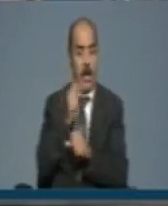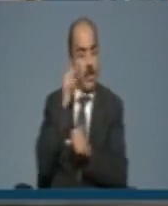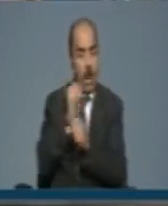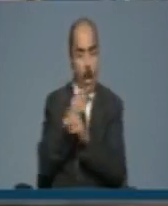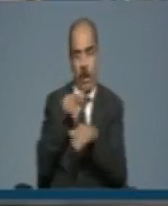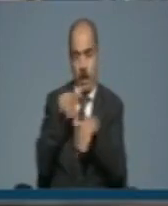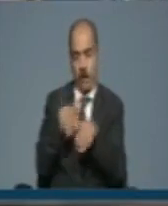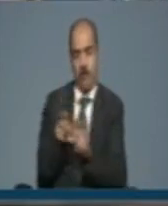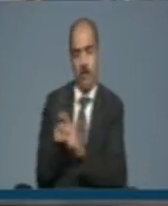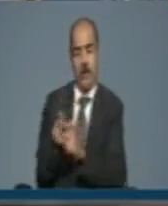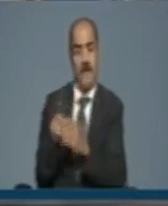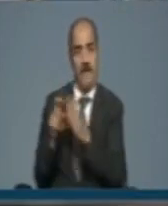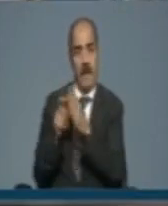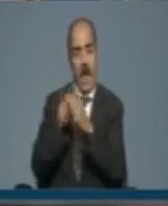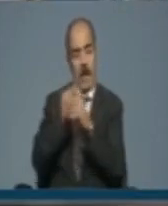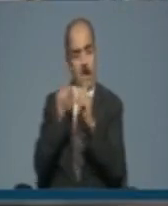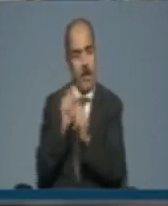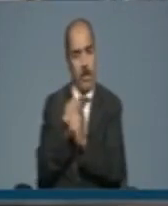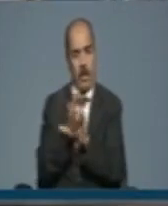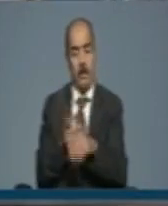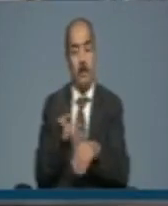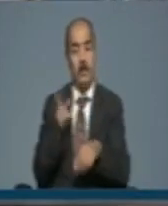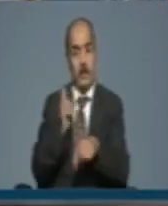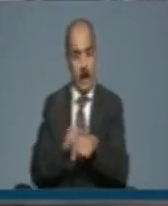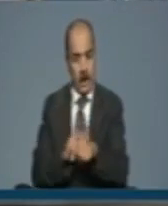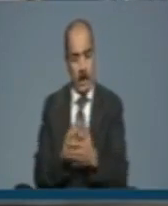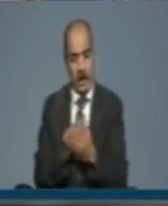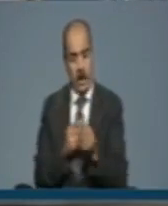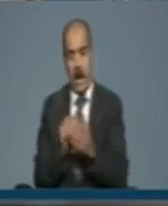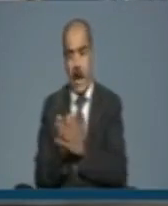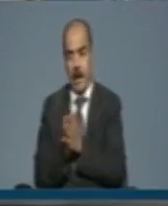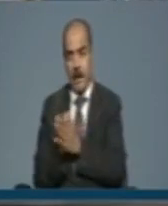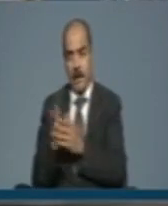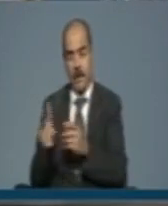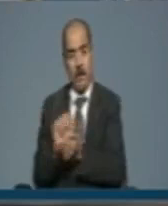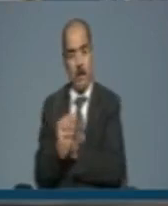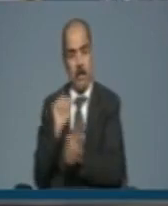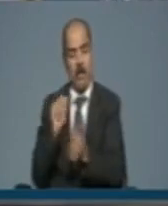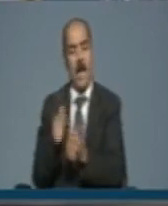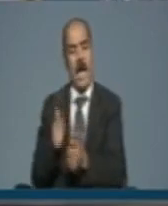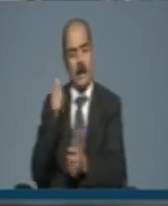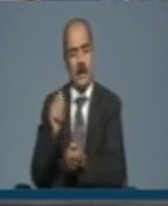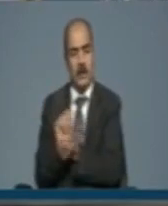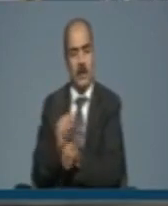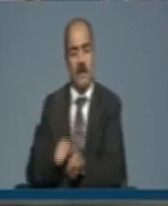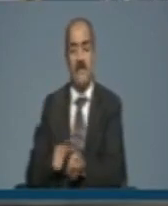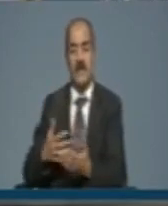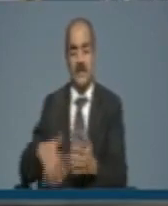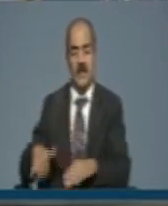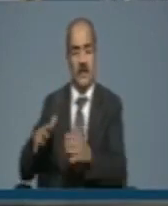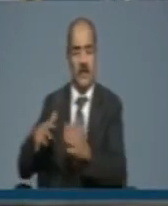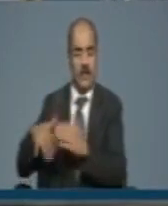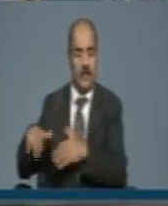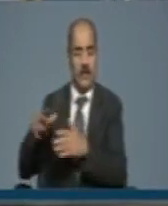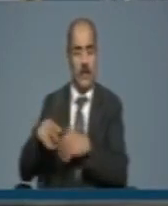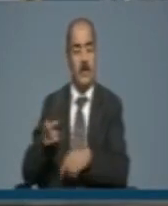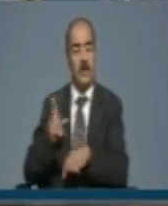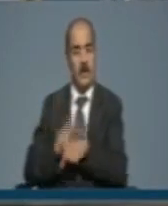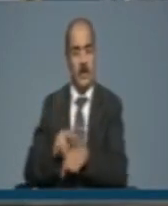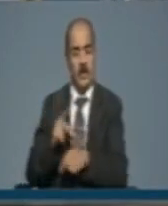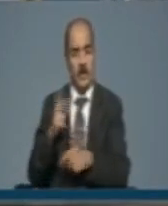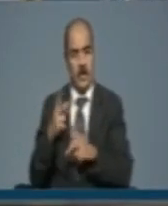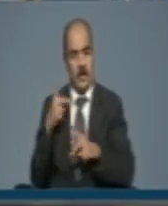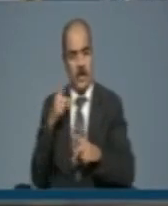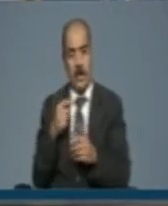للقانون الدولي. وكذلك أيضا فإننا ندعو حماس بإطلاق سراح جميع الرهائن وكذلك أيضا معاملتهم معاملة